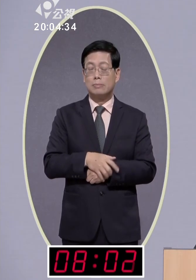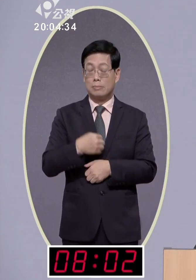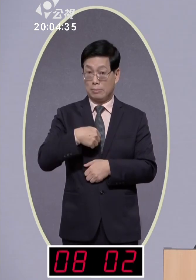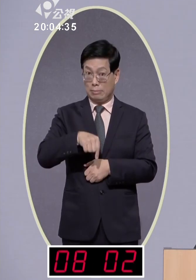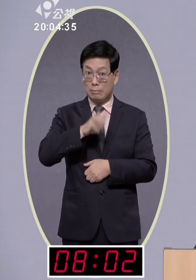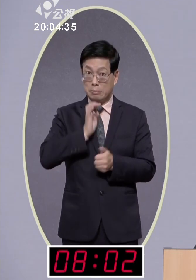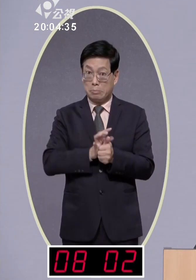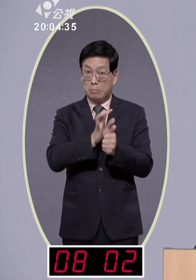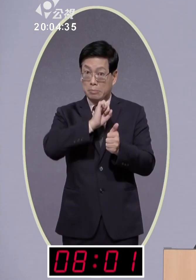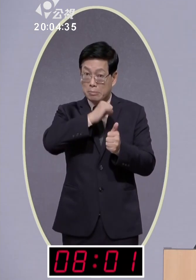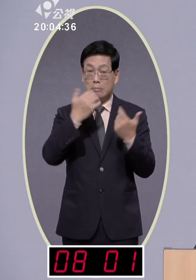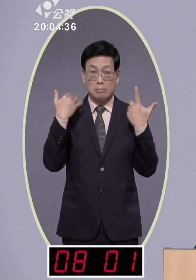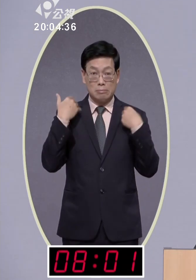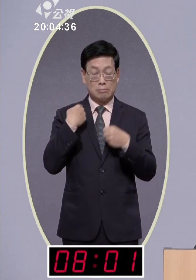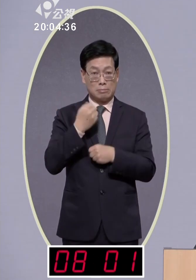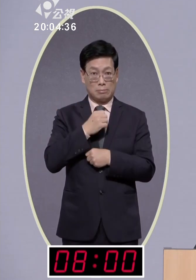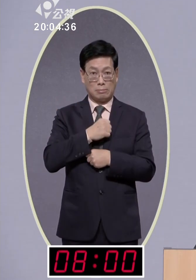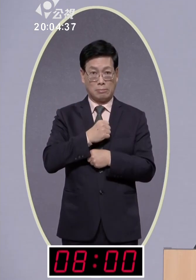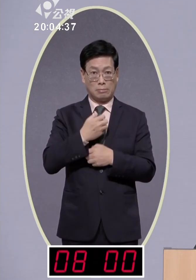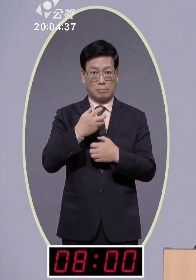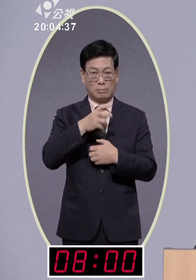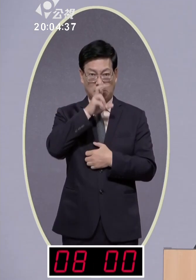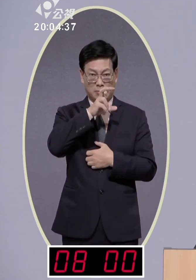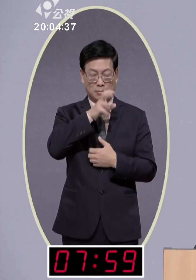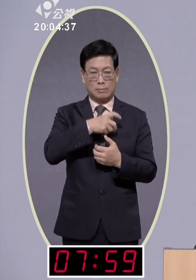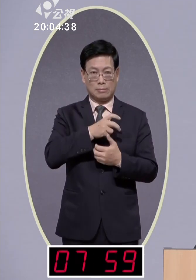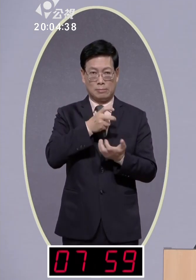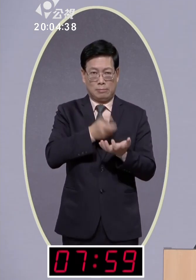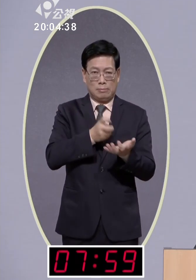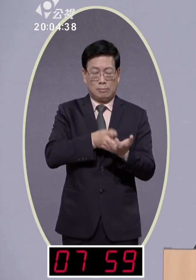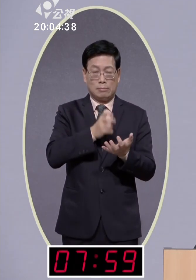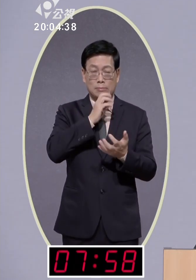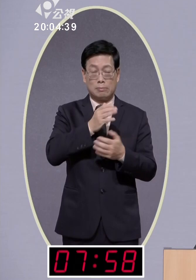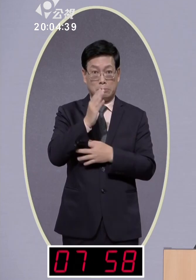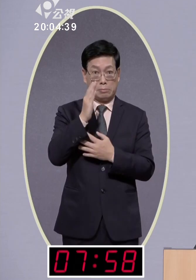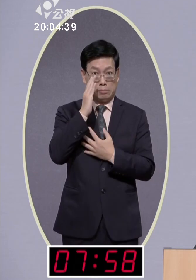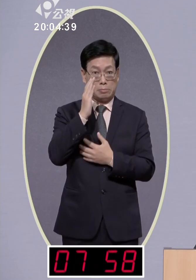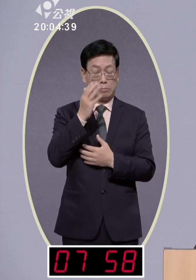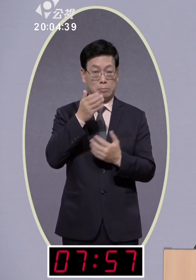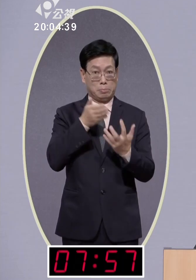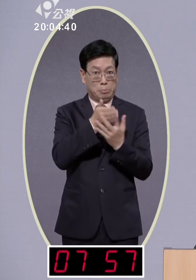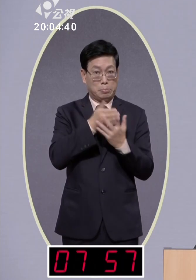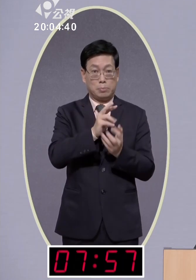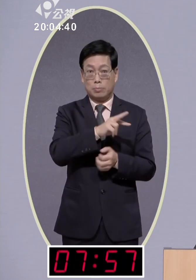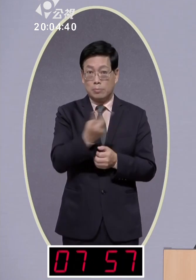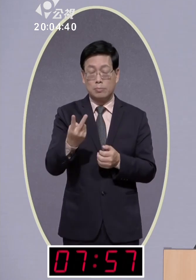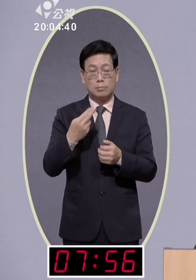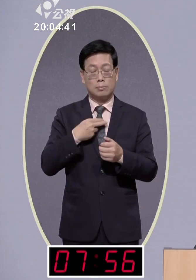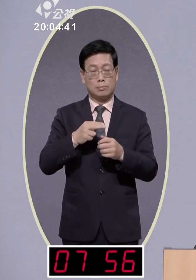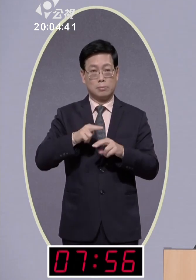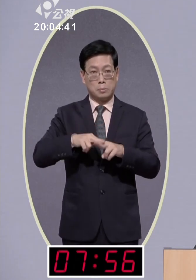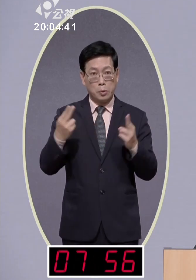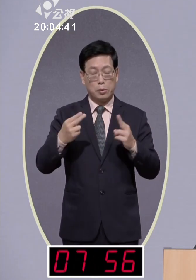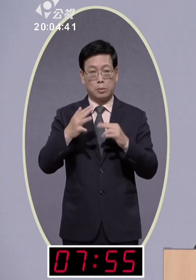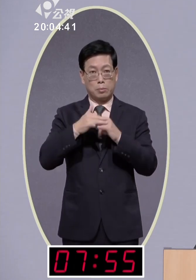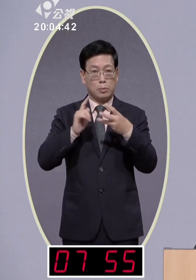台湾从威权体制转型成开放的民